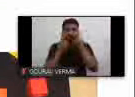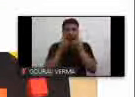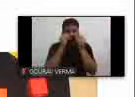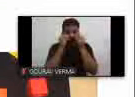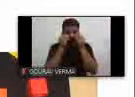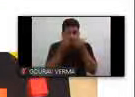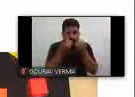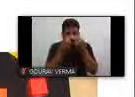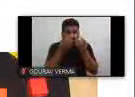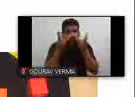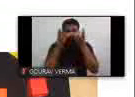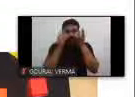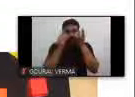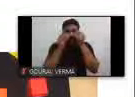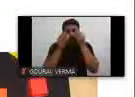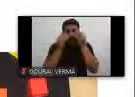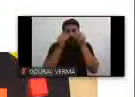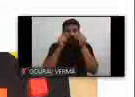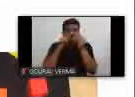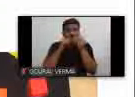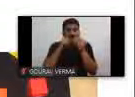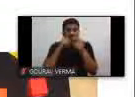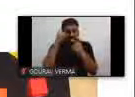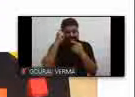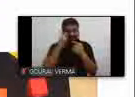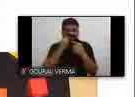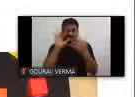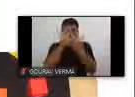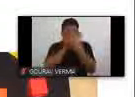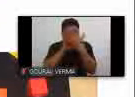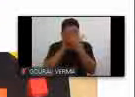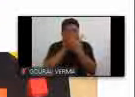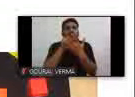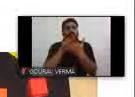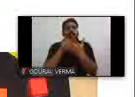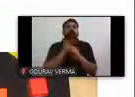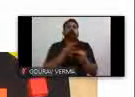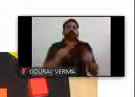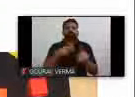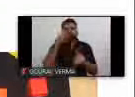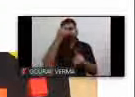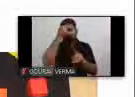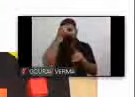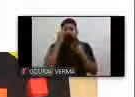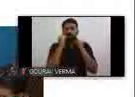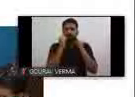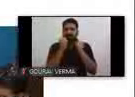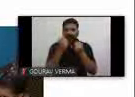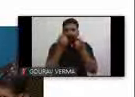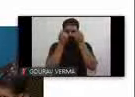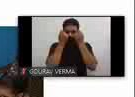सब कॉन्ट्रास्ट सेंसिटिविटी में प्रॉब्लम है तो चाइल्ड विल हैव डिफिकल्टी इन अंडरस्टैंडिंग दिस.